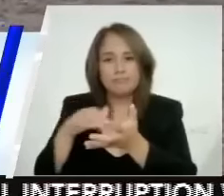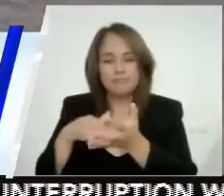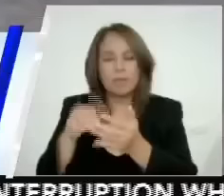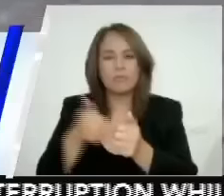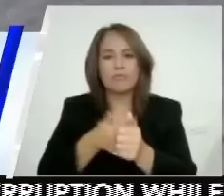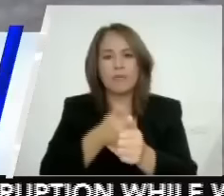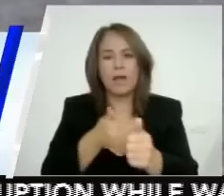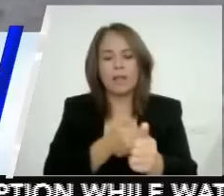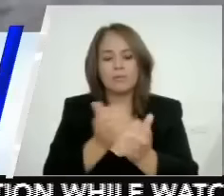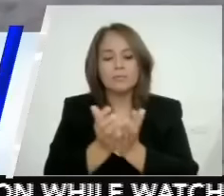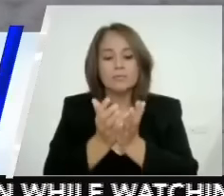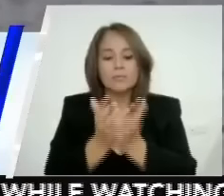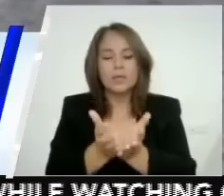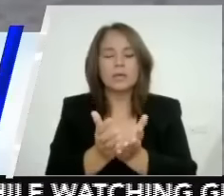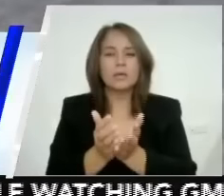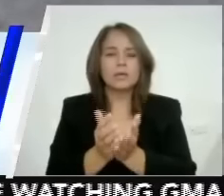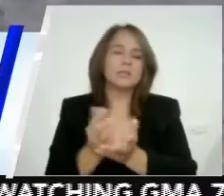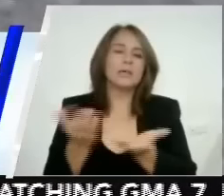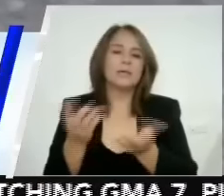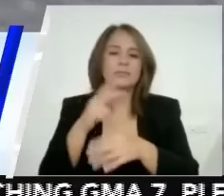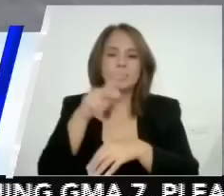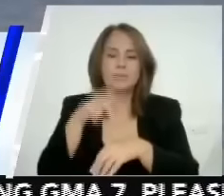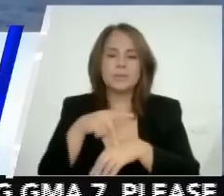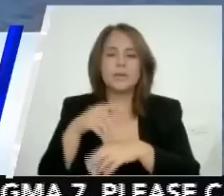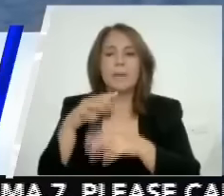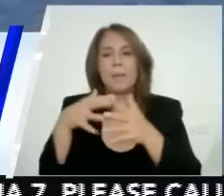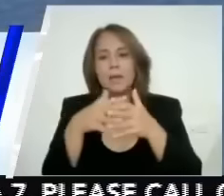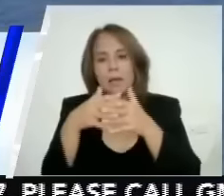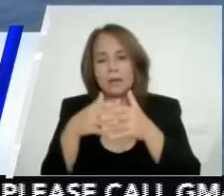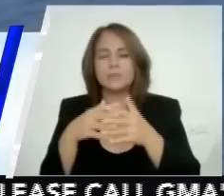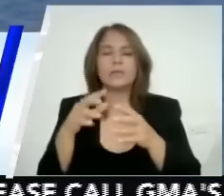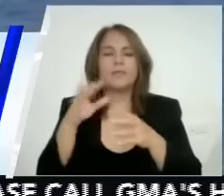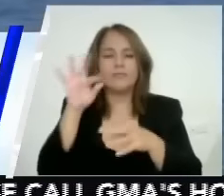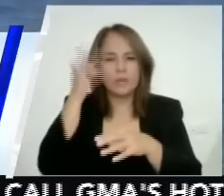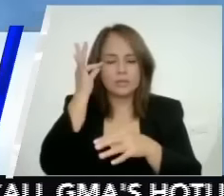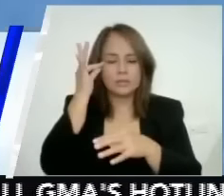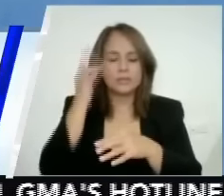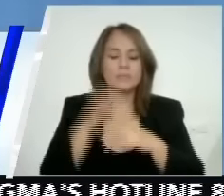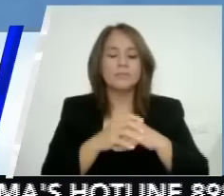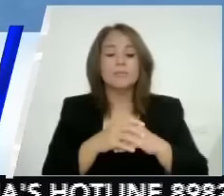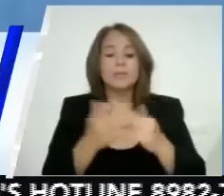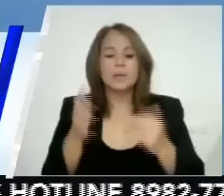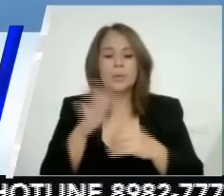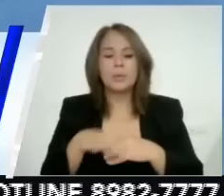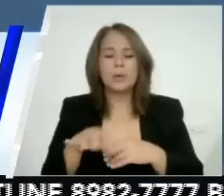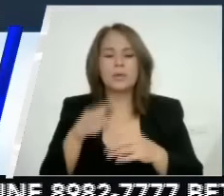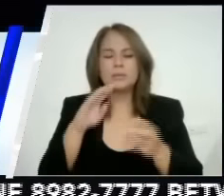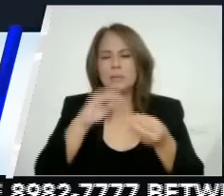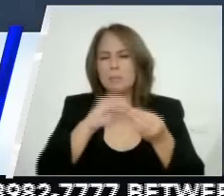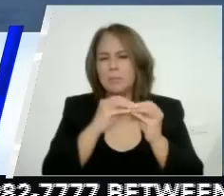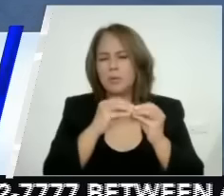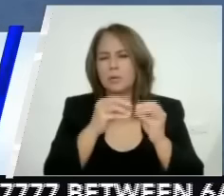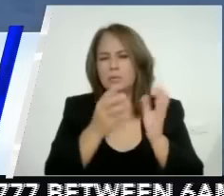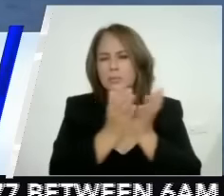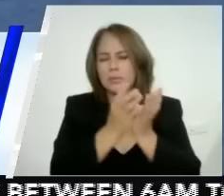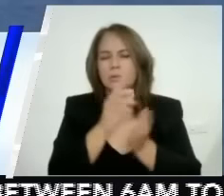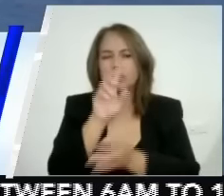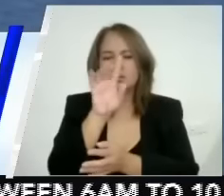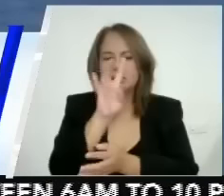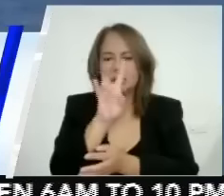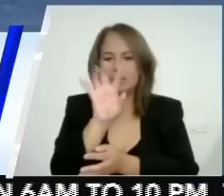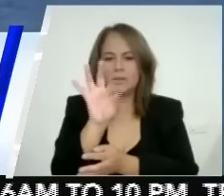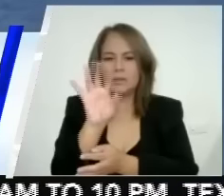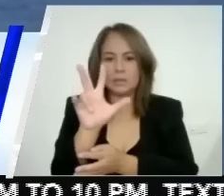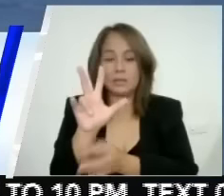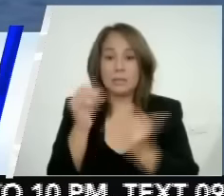ng Pilipinas, Amerika at France ang surveillance vessel ng China na may bow number 793. Kanina,